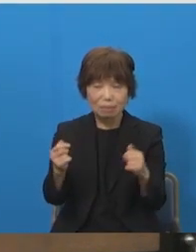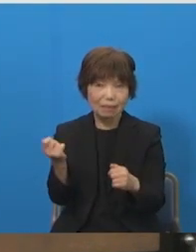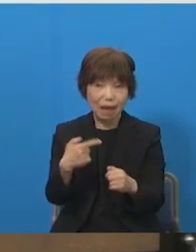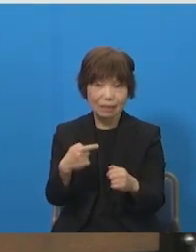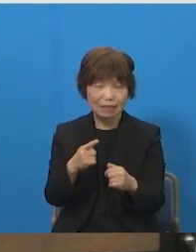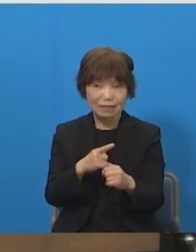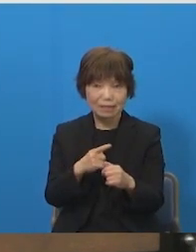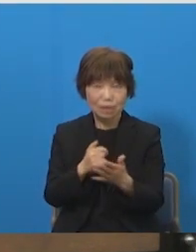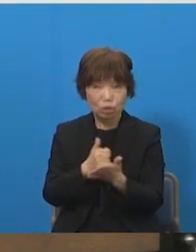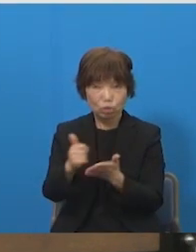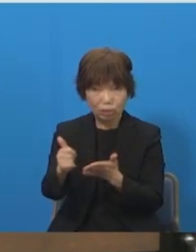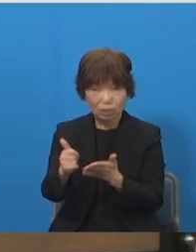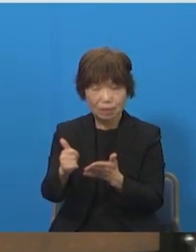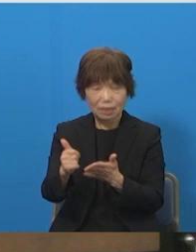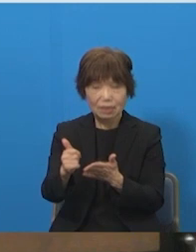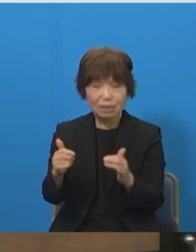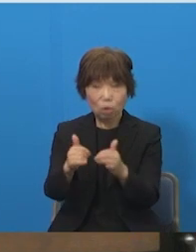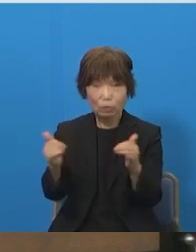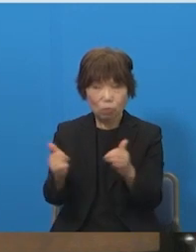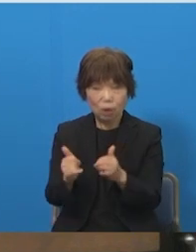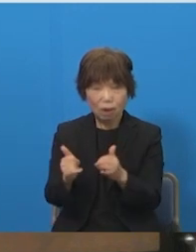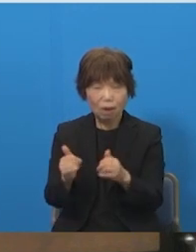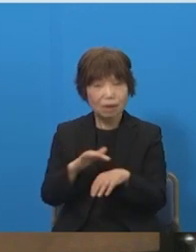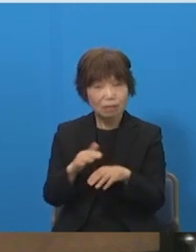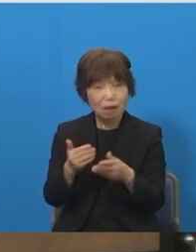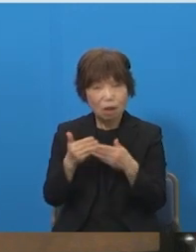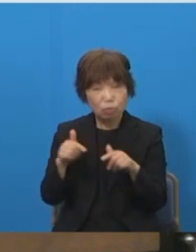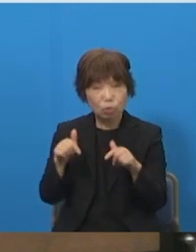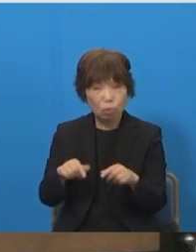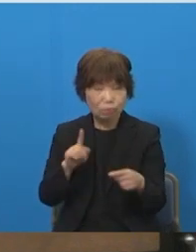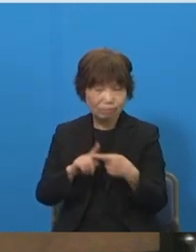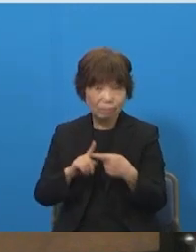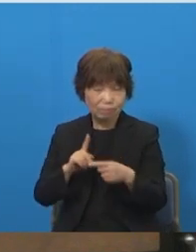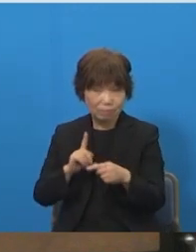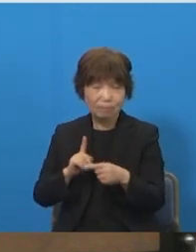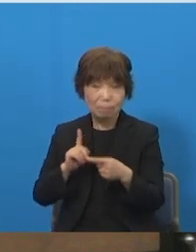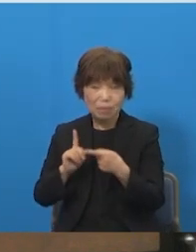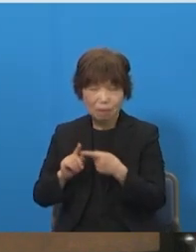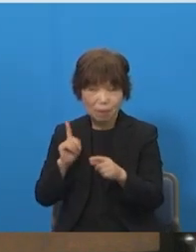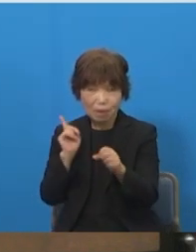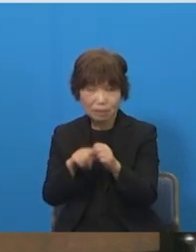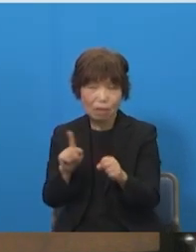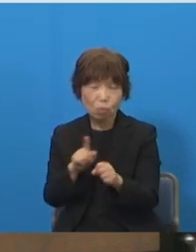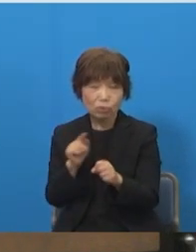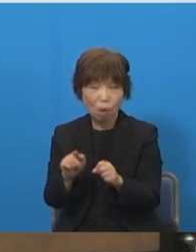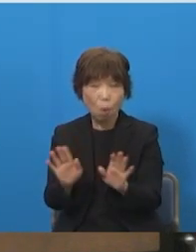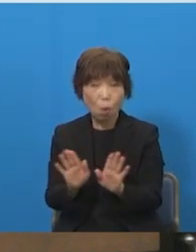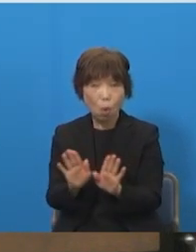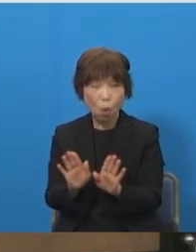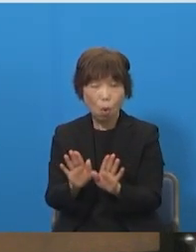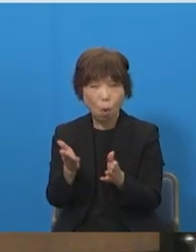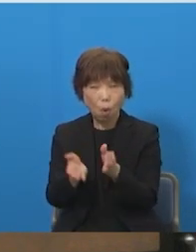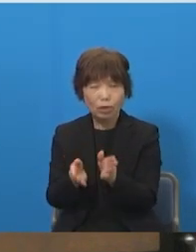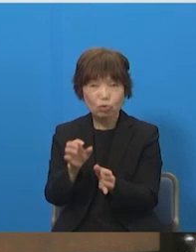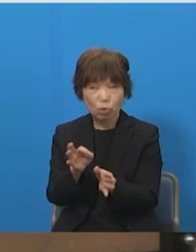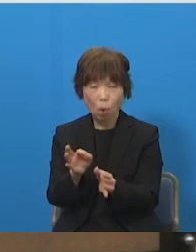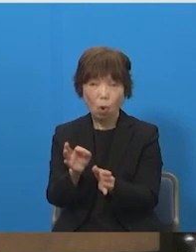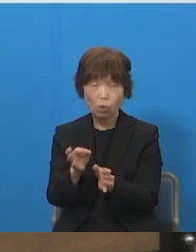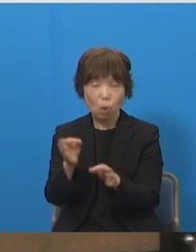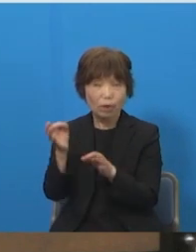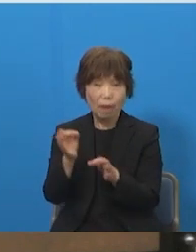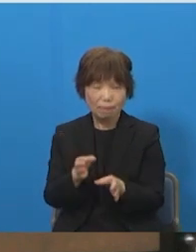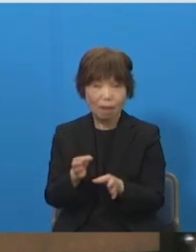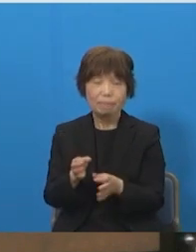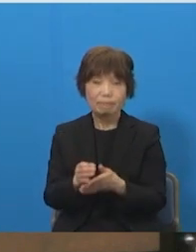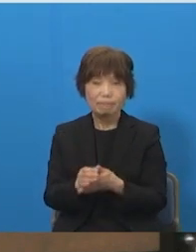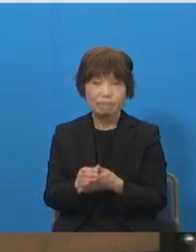から選ばれる町、京都を目指し、子育て世帯への助成では、保育料の軽減、子ども医療費の無償化を公約に